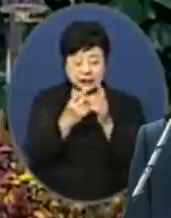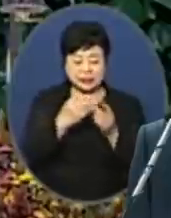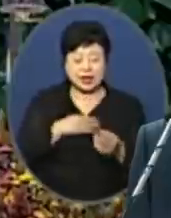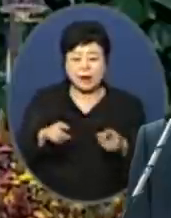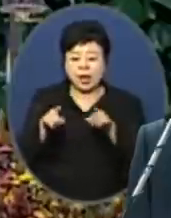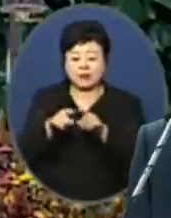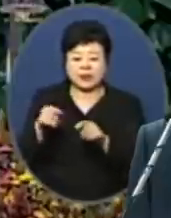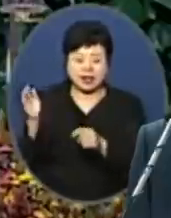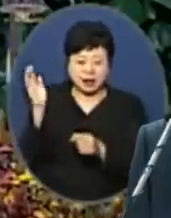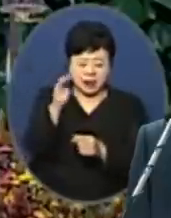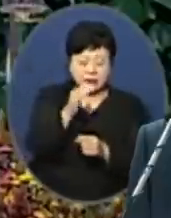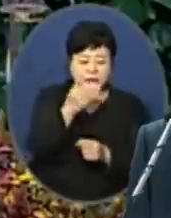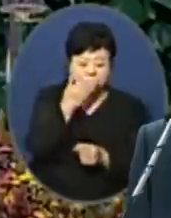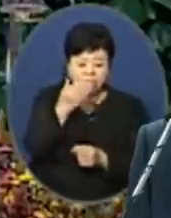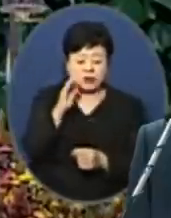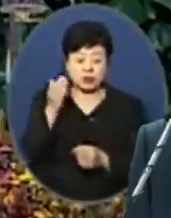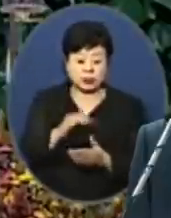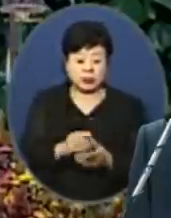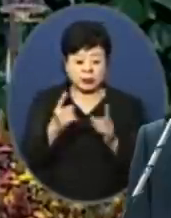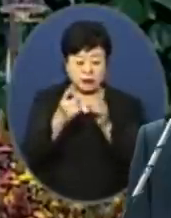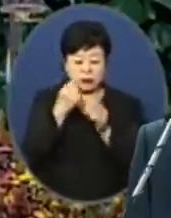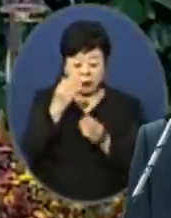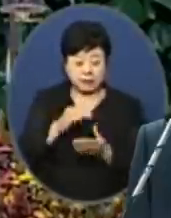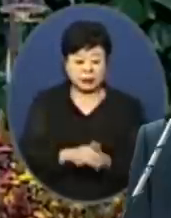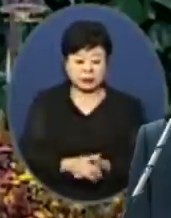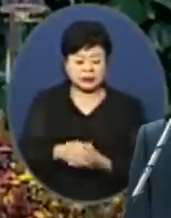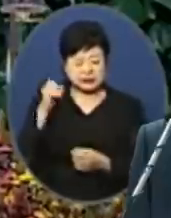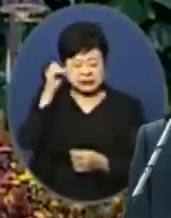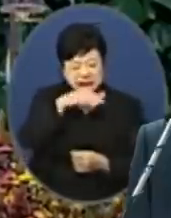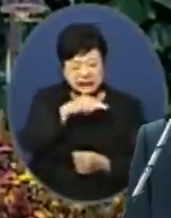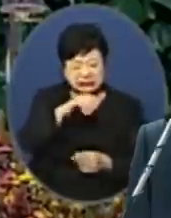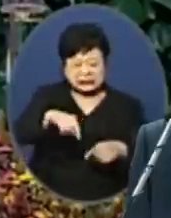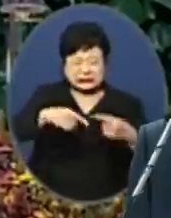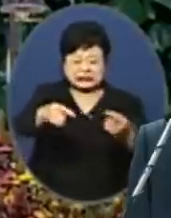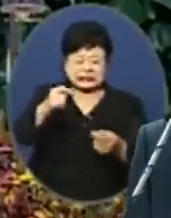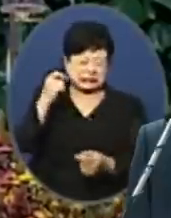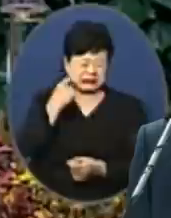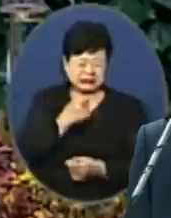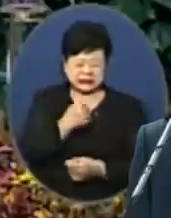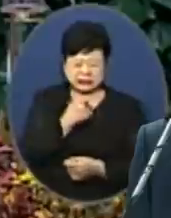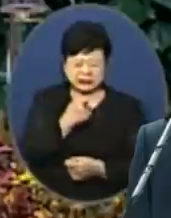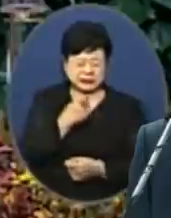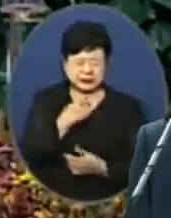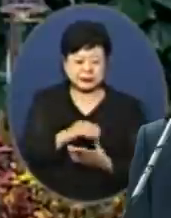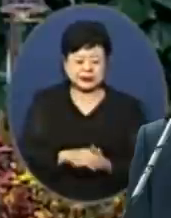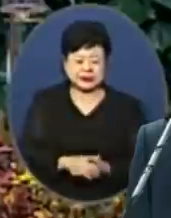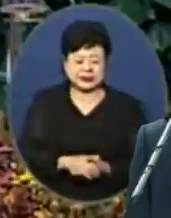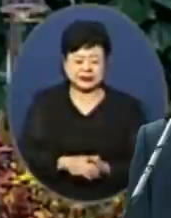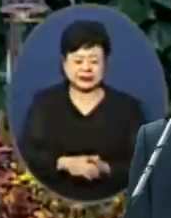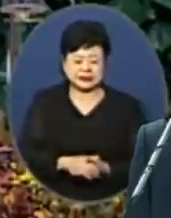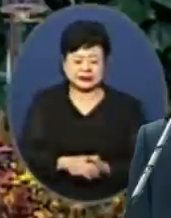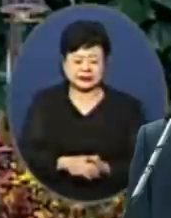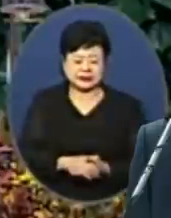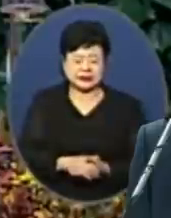함께 들어가야 잘 만날 수 있지 그냥은 검사받고 조사받고 들어가는데